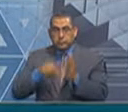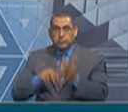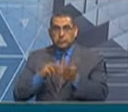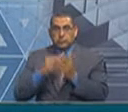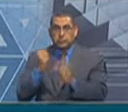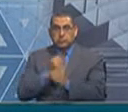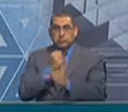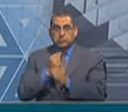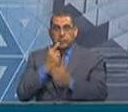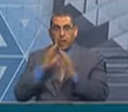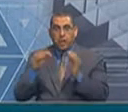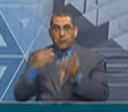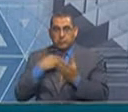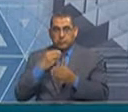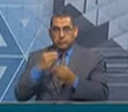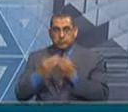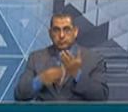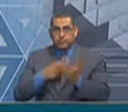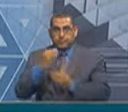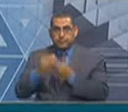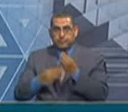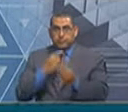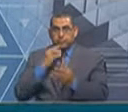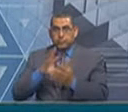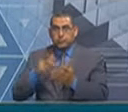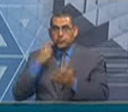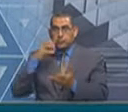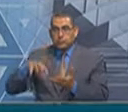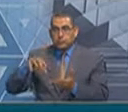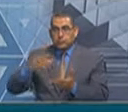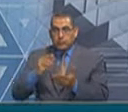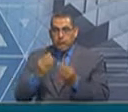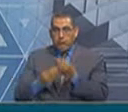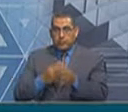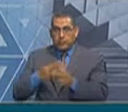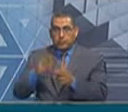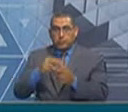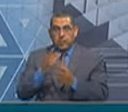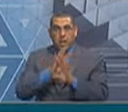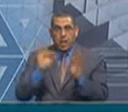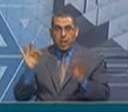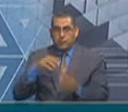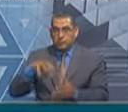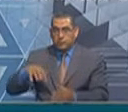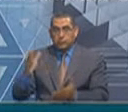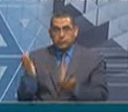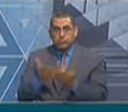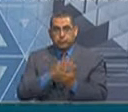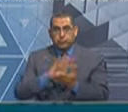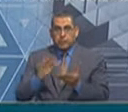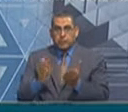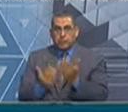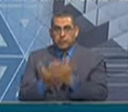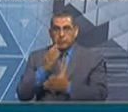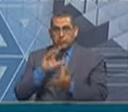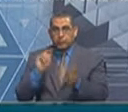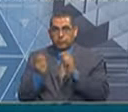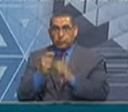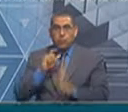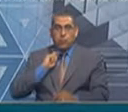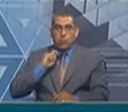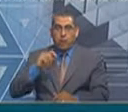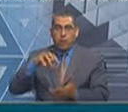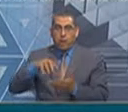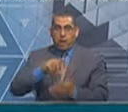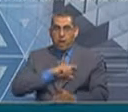جهود ومراحل المشروعات العمرانية لتطوير تلك المناطق بالاتجاهات الجغرافية المختلفة حول محافظة